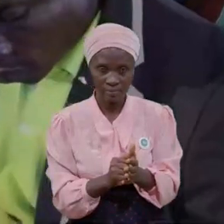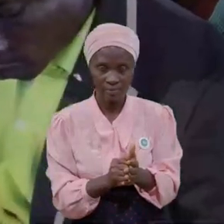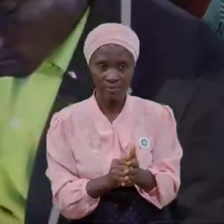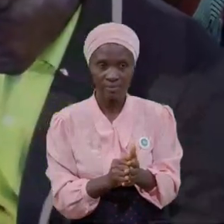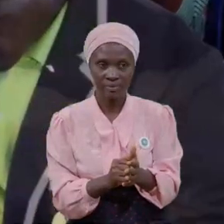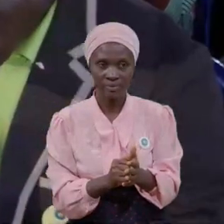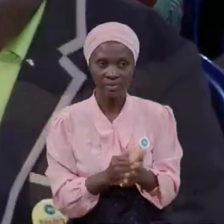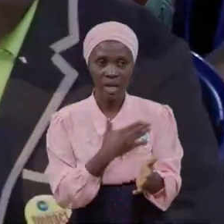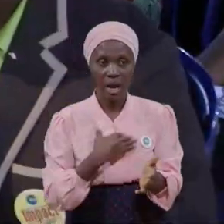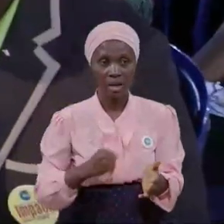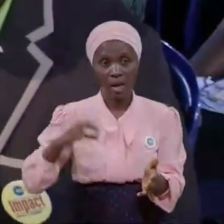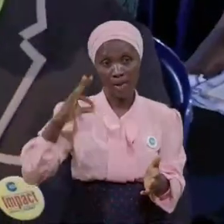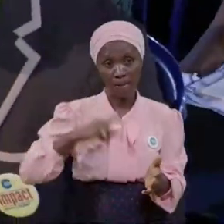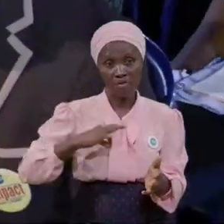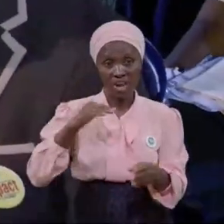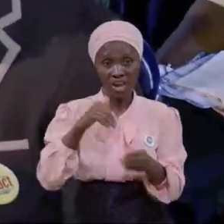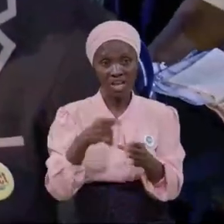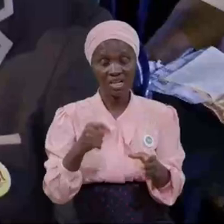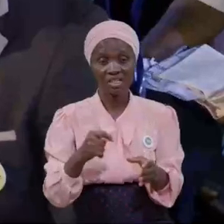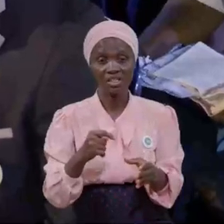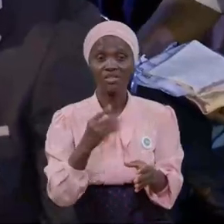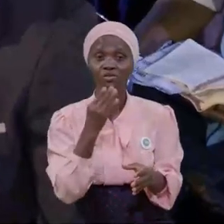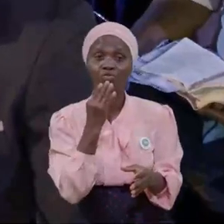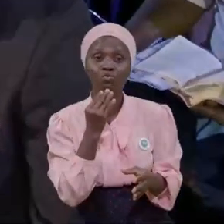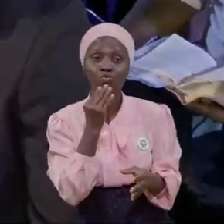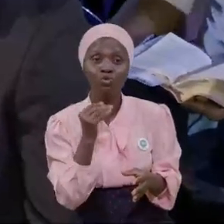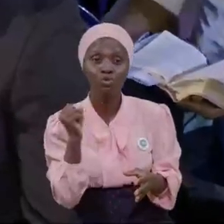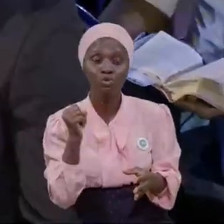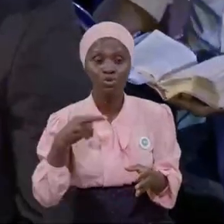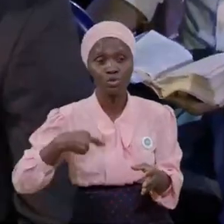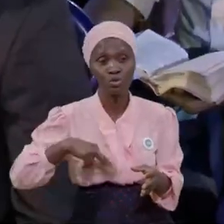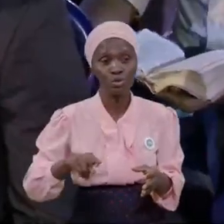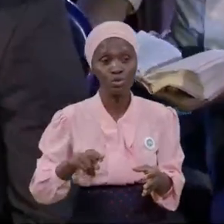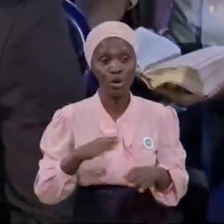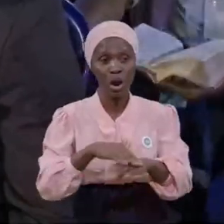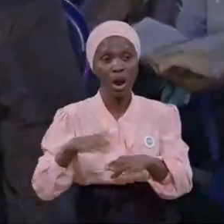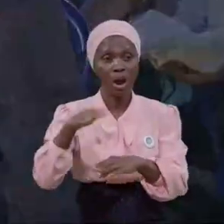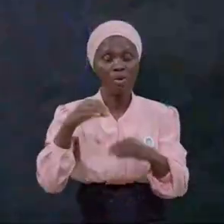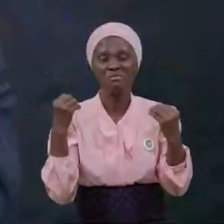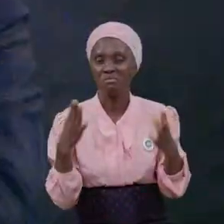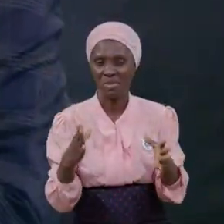le judaïsme que beaucoup de ceux de mon âge.